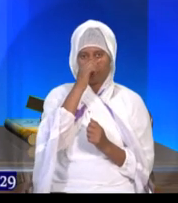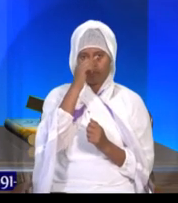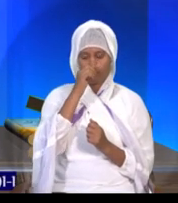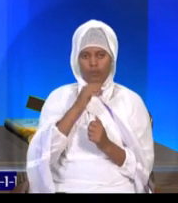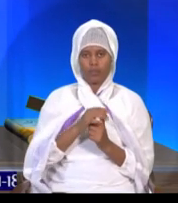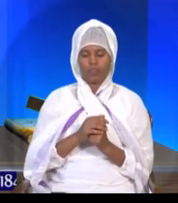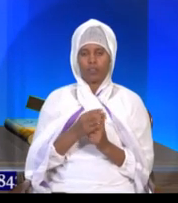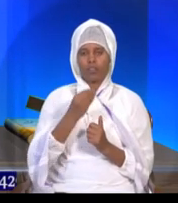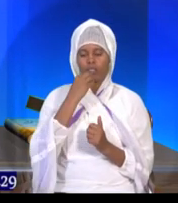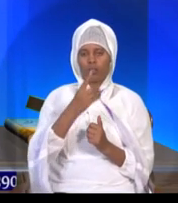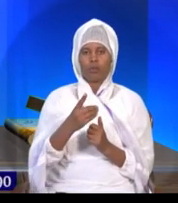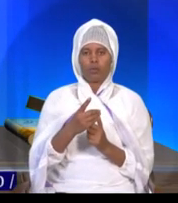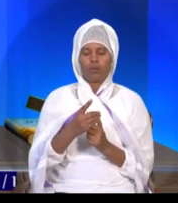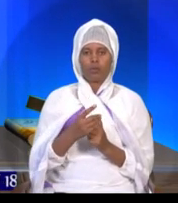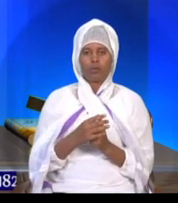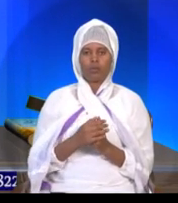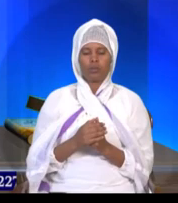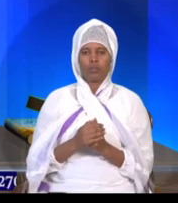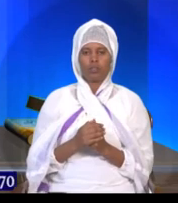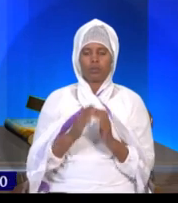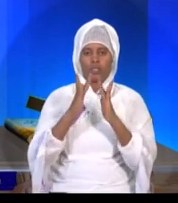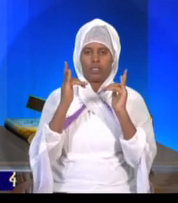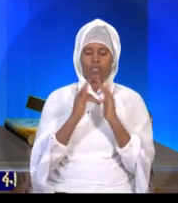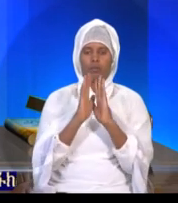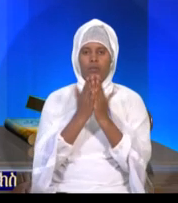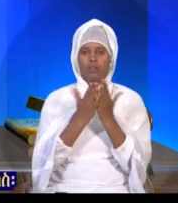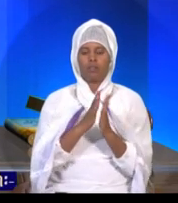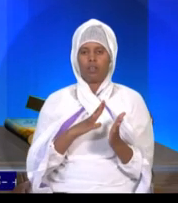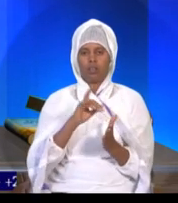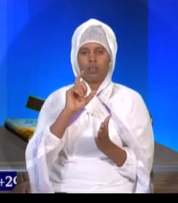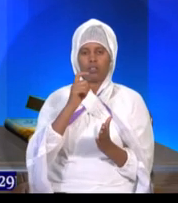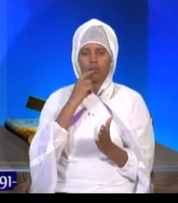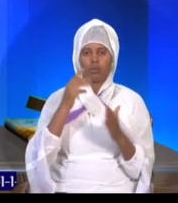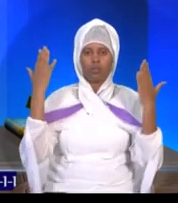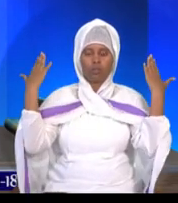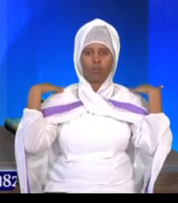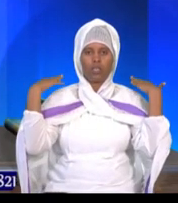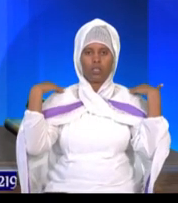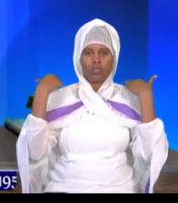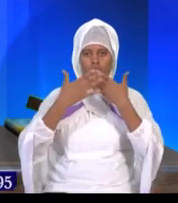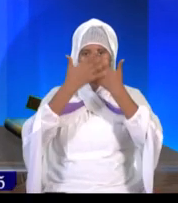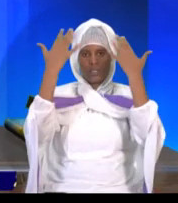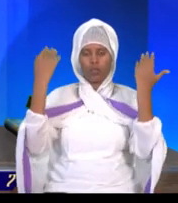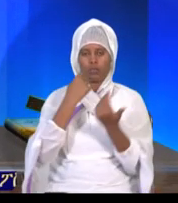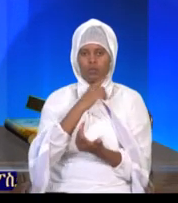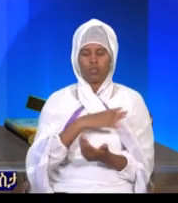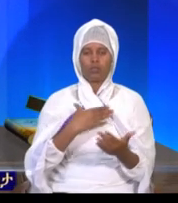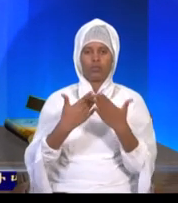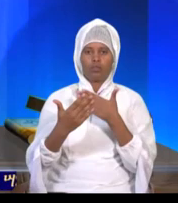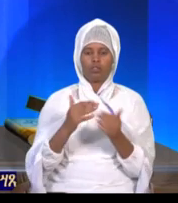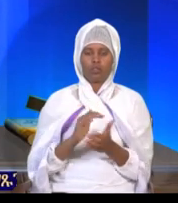وستسيئول تحتيت يقول أرقاو منفساوي درسان عشران شعرتن نتم ملأختي برهانوين طبعا